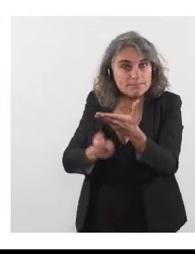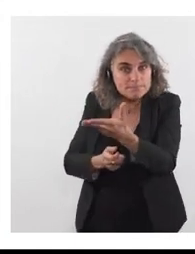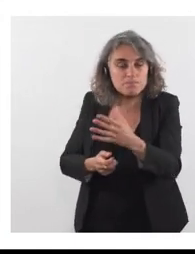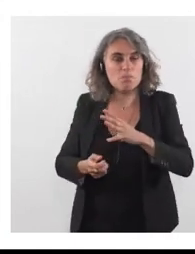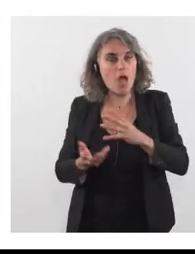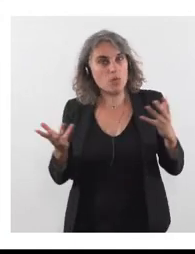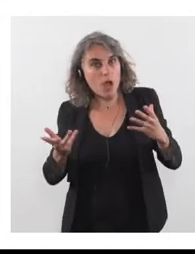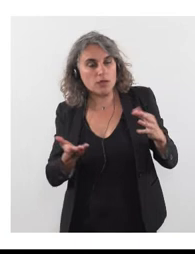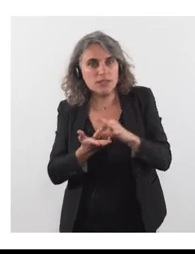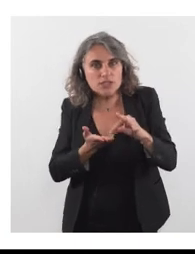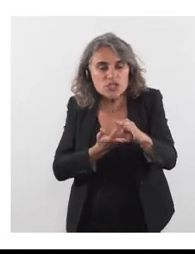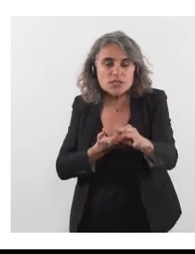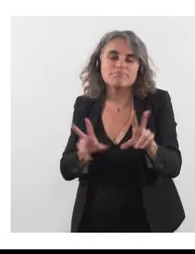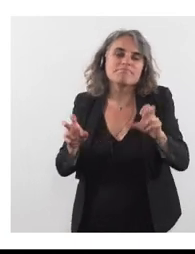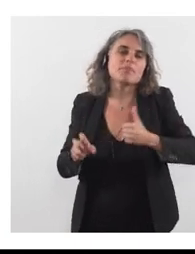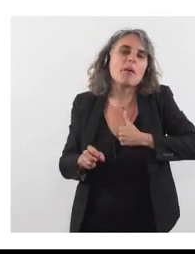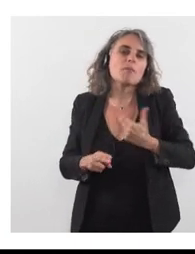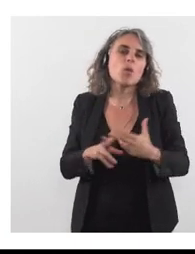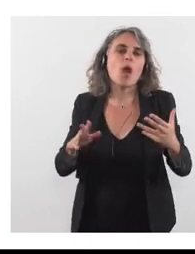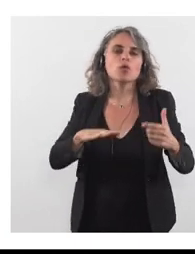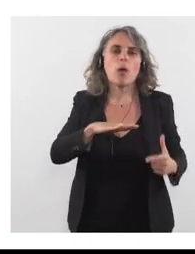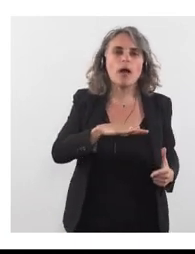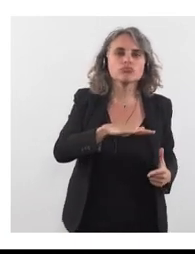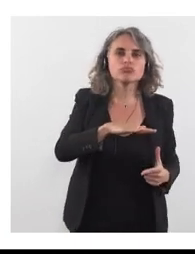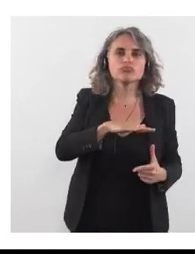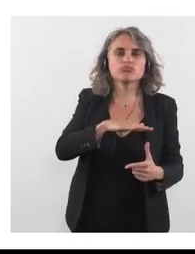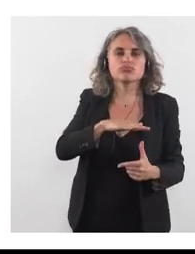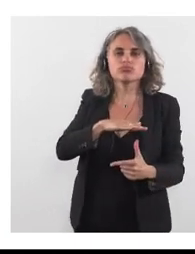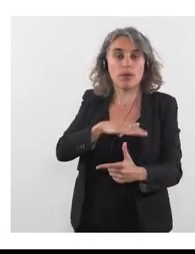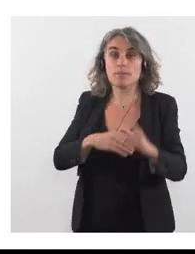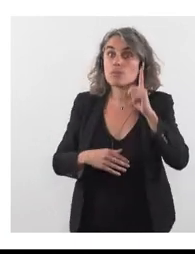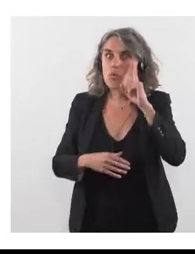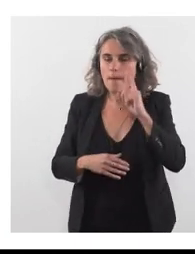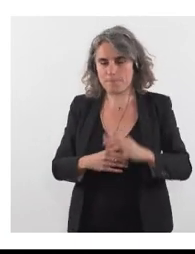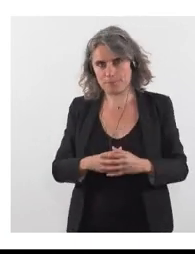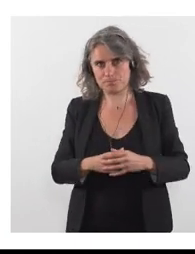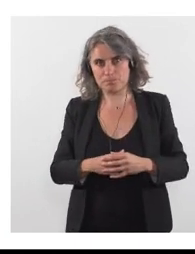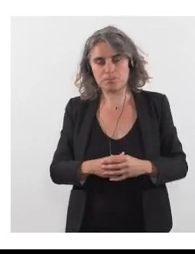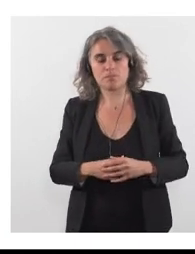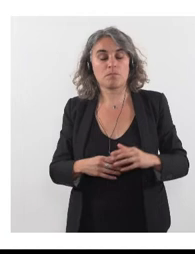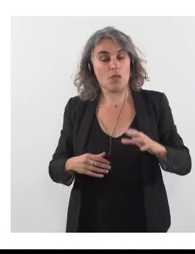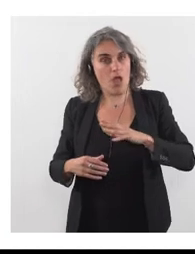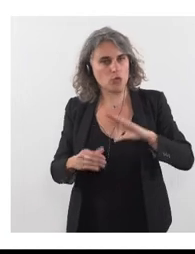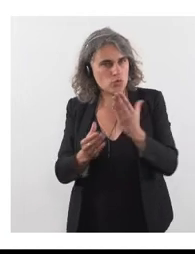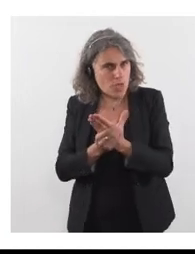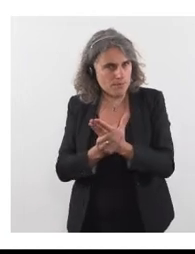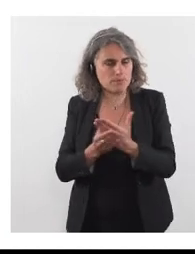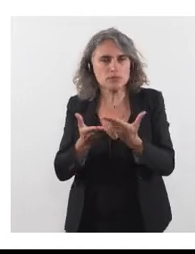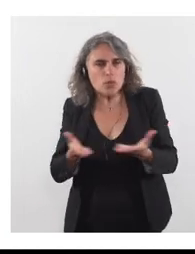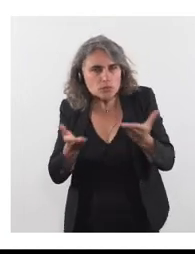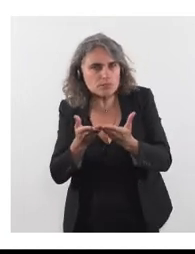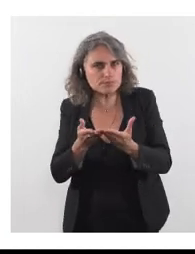une stratégie que moi j'appelle la stratégie du sous-marin. C'est-à-dire qu'il y a toute une série de dossiers dans